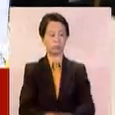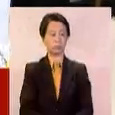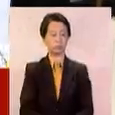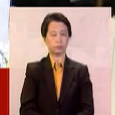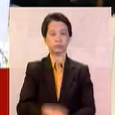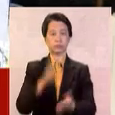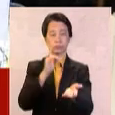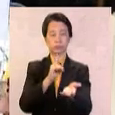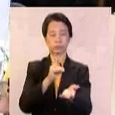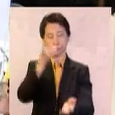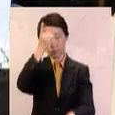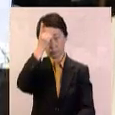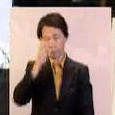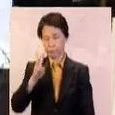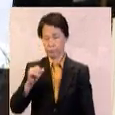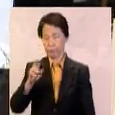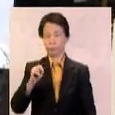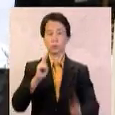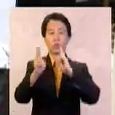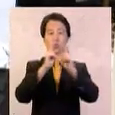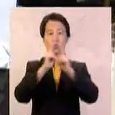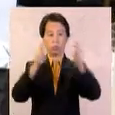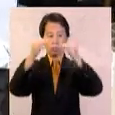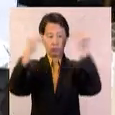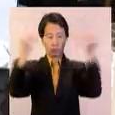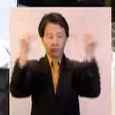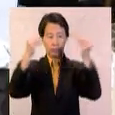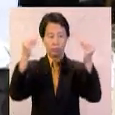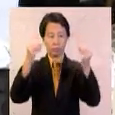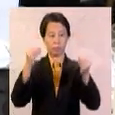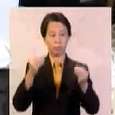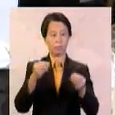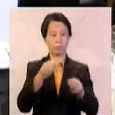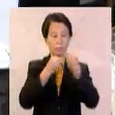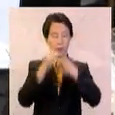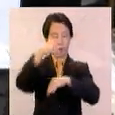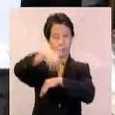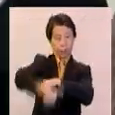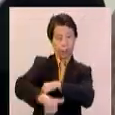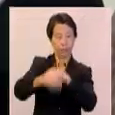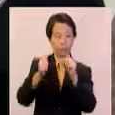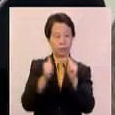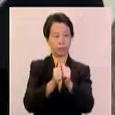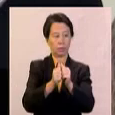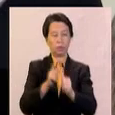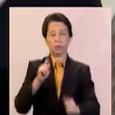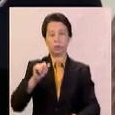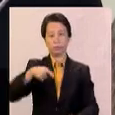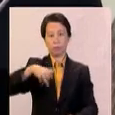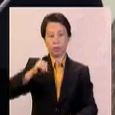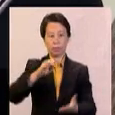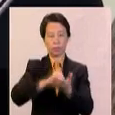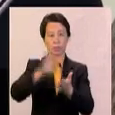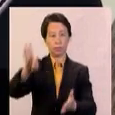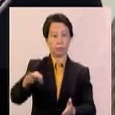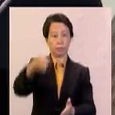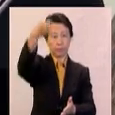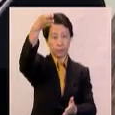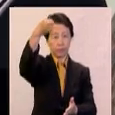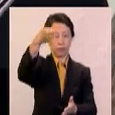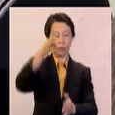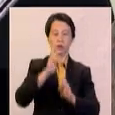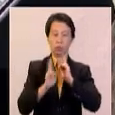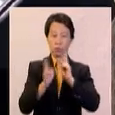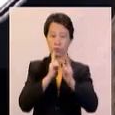Datuk Seri Dr. Wan Azizah berucap sempena majlis khas diaspora makan malam bersama Timbalan Perdana Menteri di Paris, Perancis.